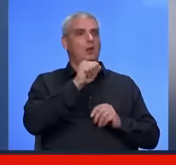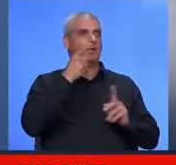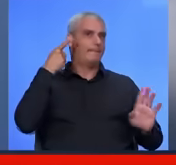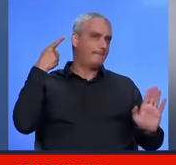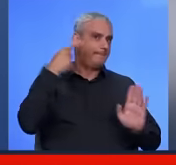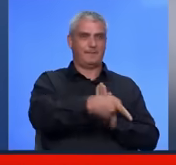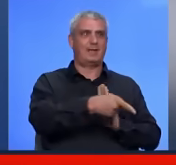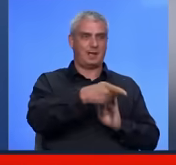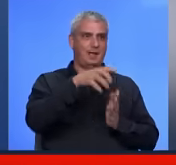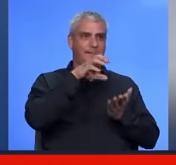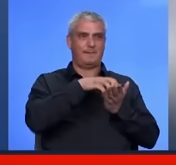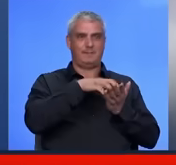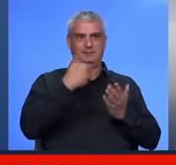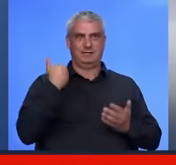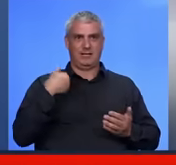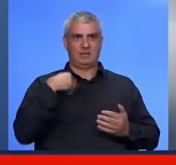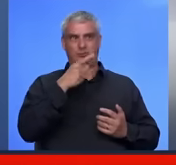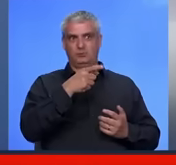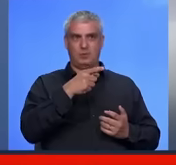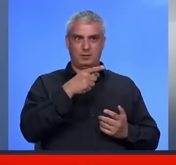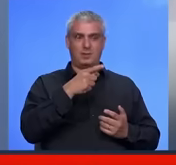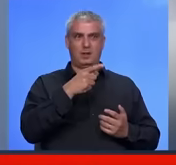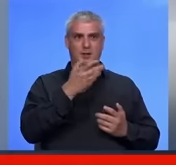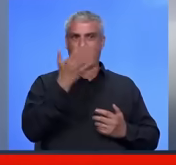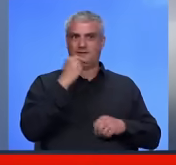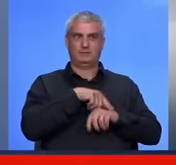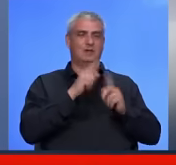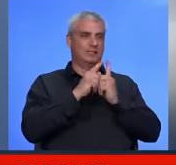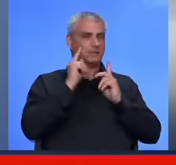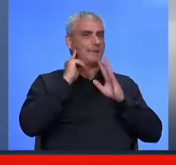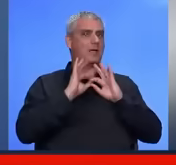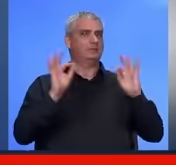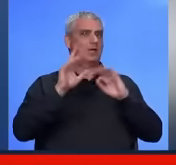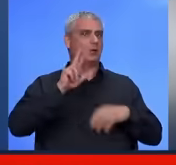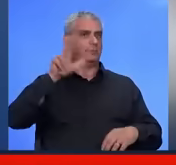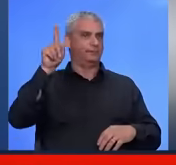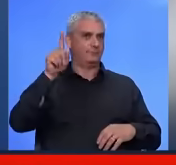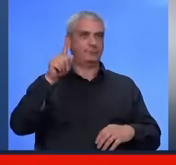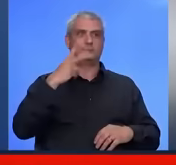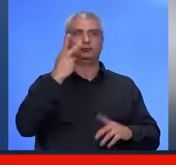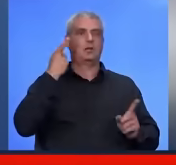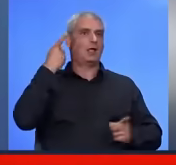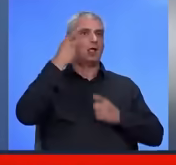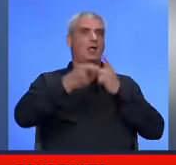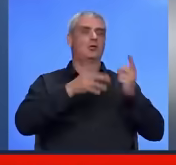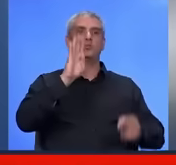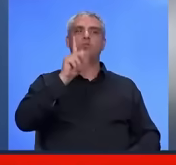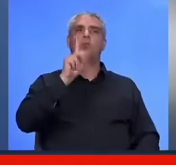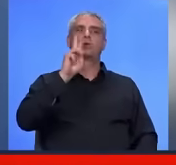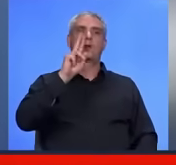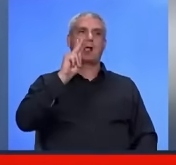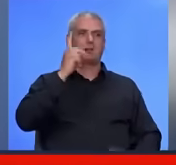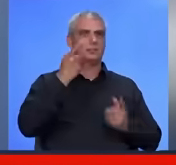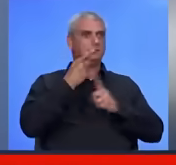ישירה בבסיס בקריית שמונה, לפני זמן קצר גם אזעקות בצפון. שתי רקטות בורקן,